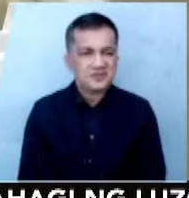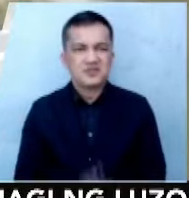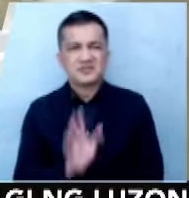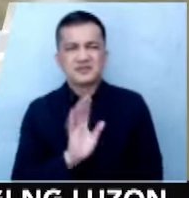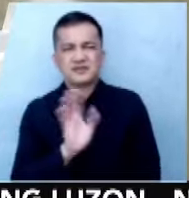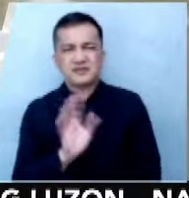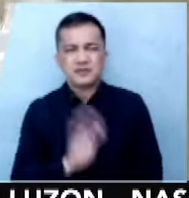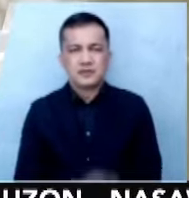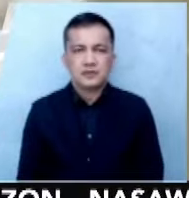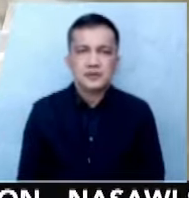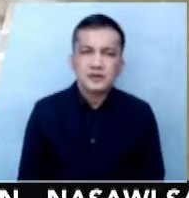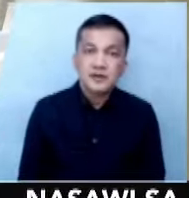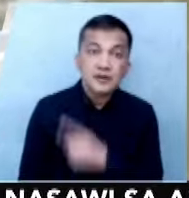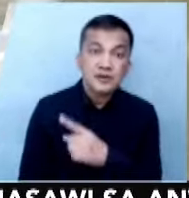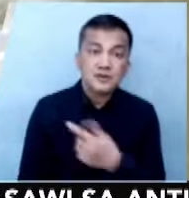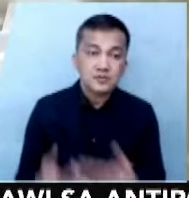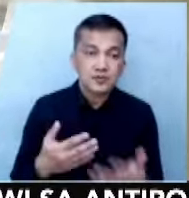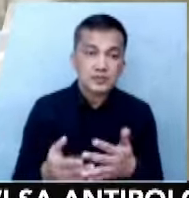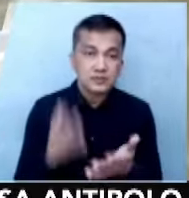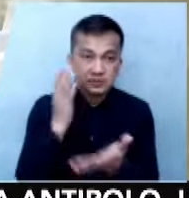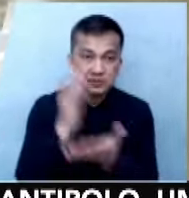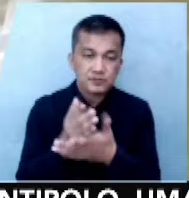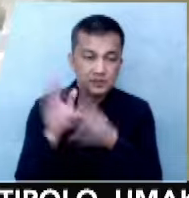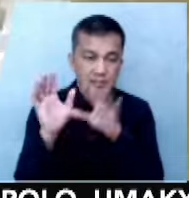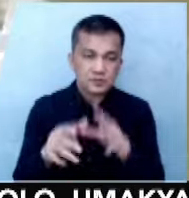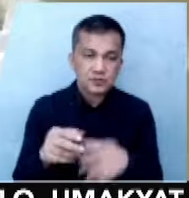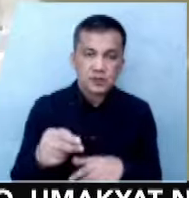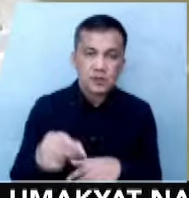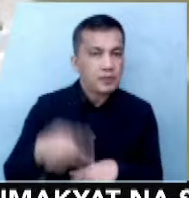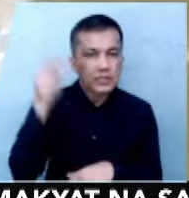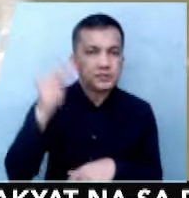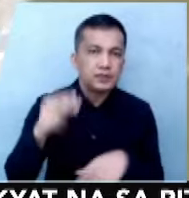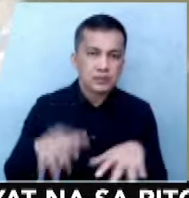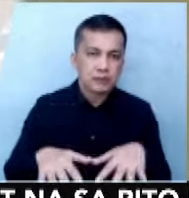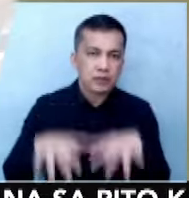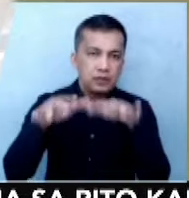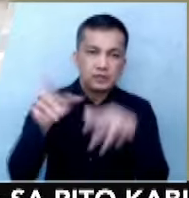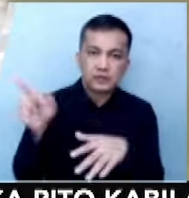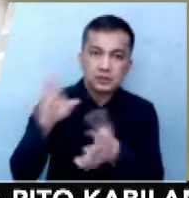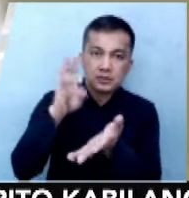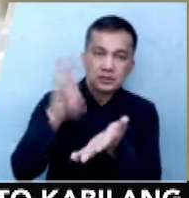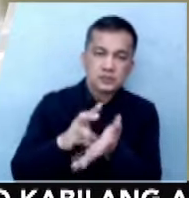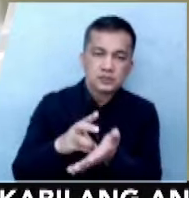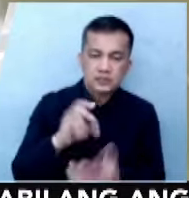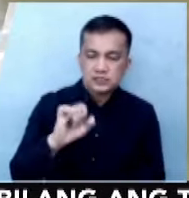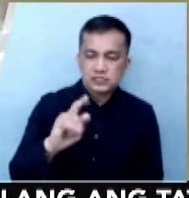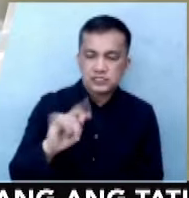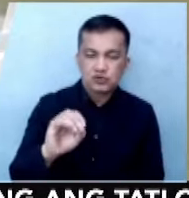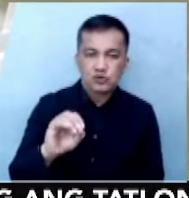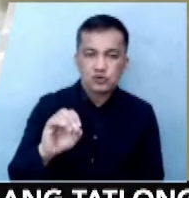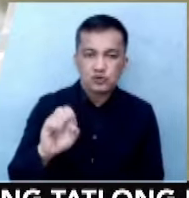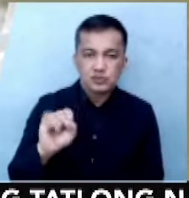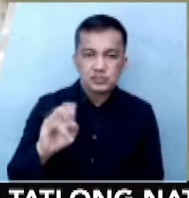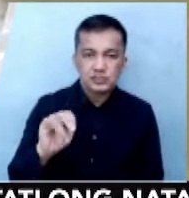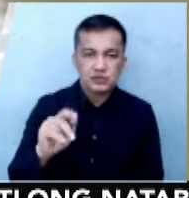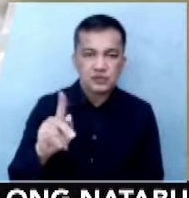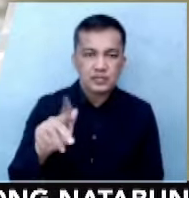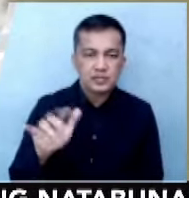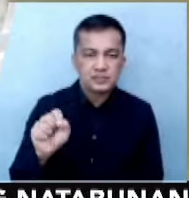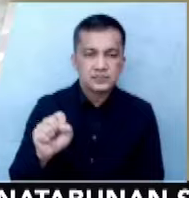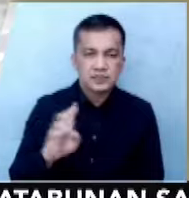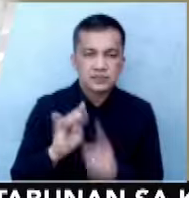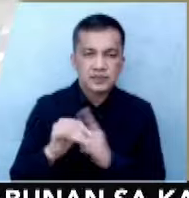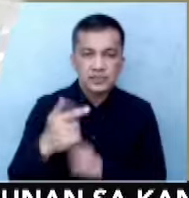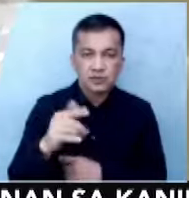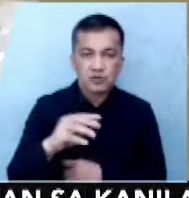Kahit tumigil na ang ulan, may kataasan pa rin ang baha sa bahaging ito ng Sitio Siriguelas, Barangay Gomez sa bayan ng Lopez, Quezon.